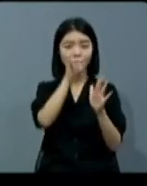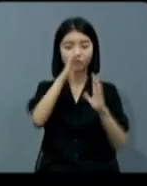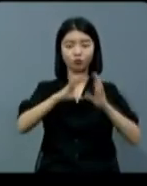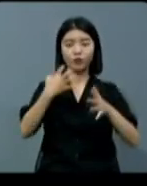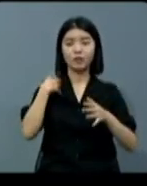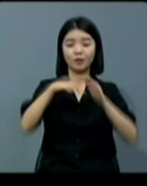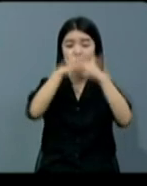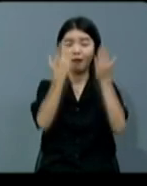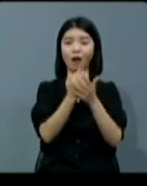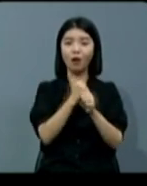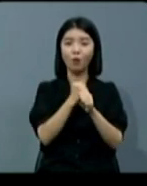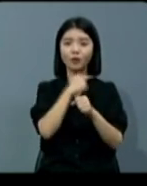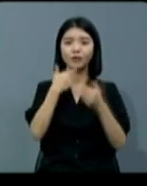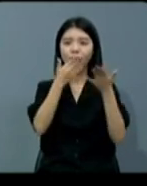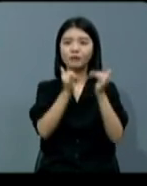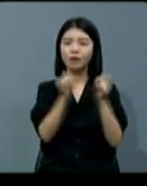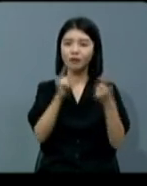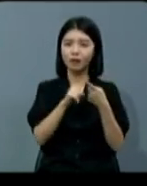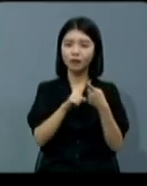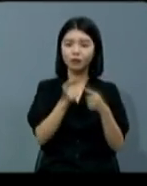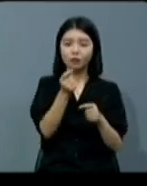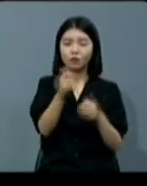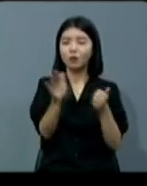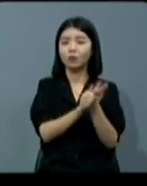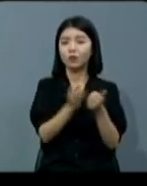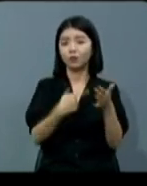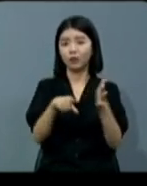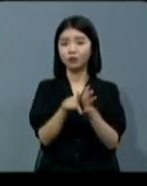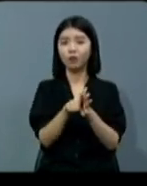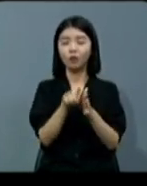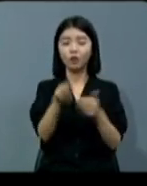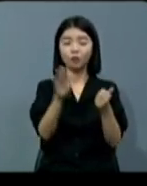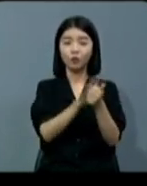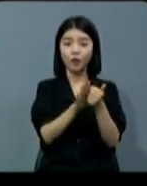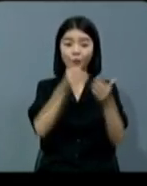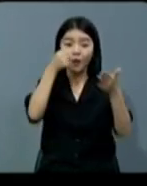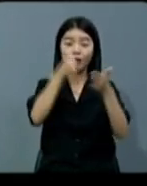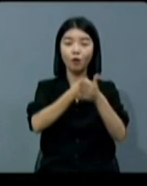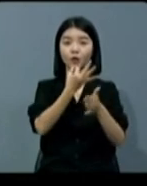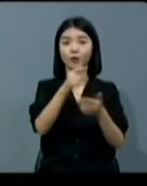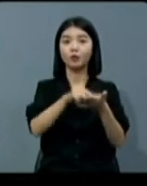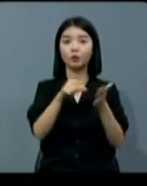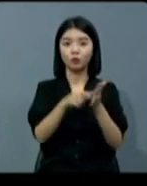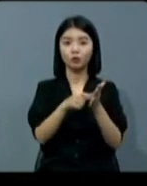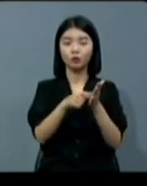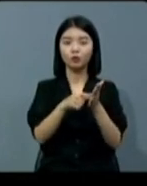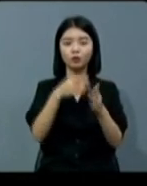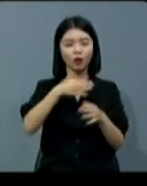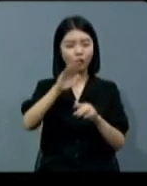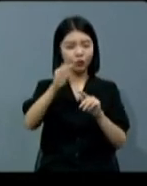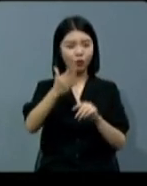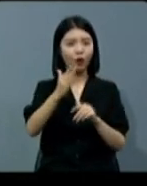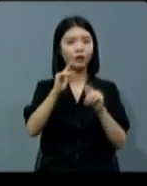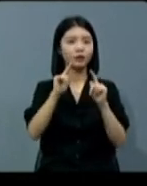책임을 다하고 희생자에 대한 최소한의 보상을 위해서 배상 판결 금액 정도는 가야 되는 게 아니냐. 그리고